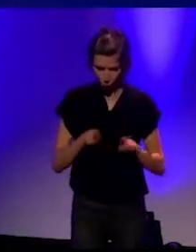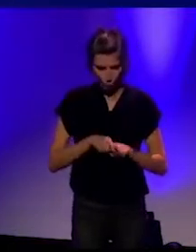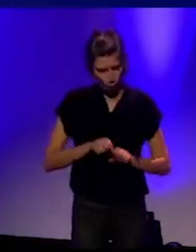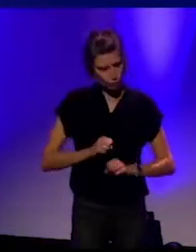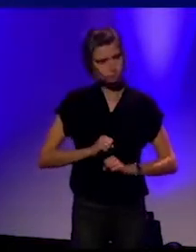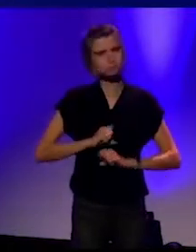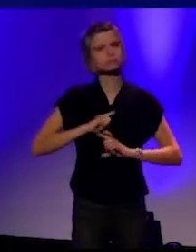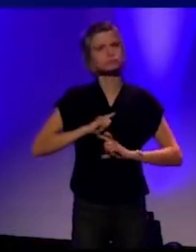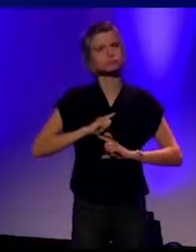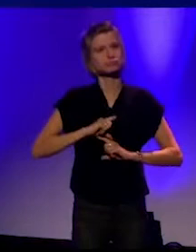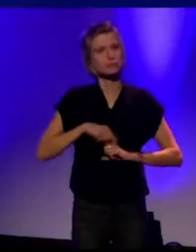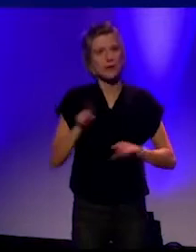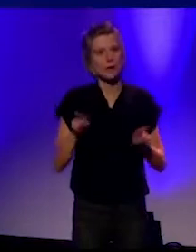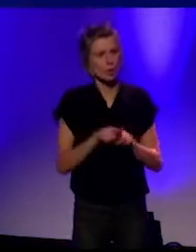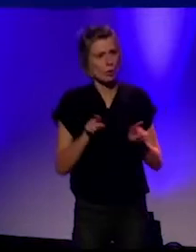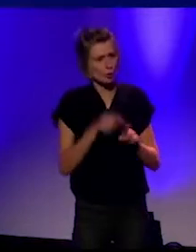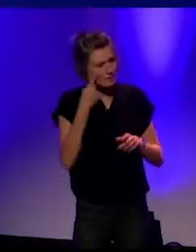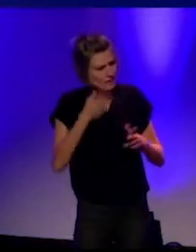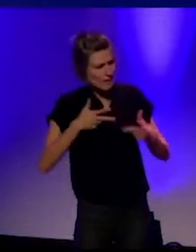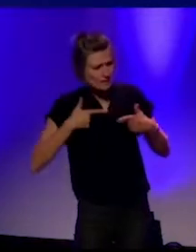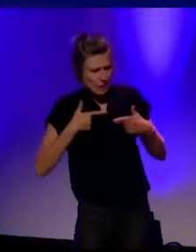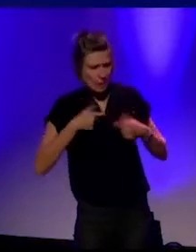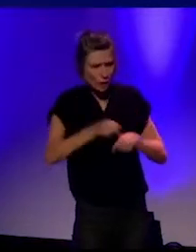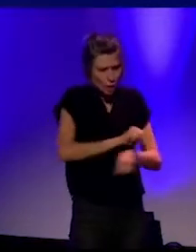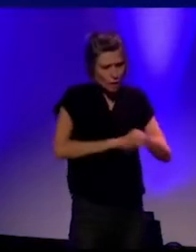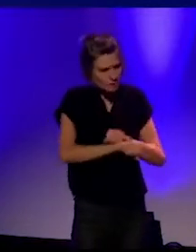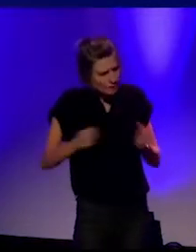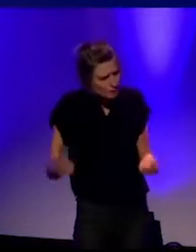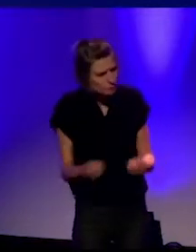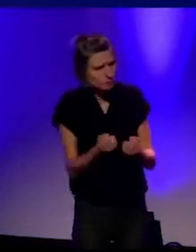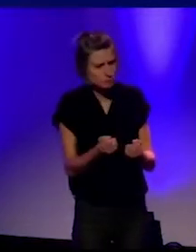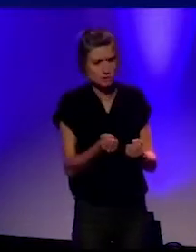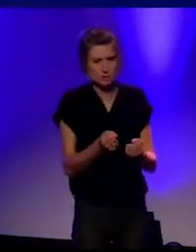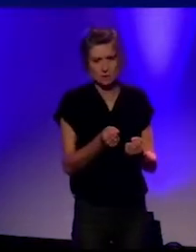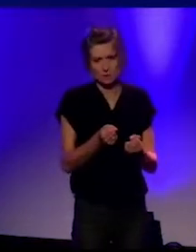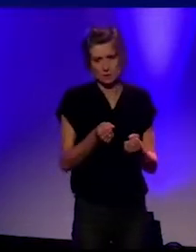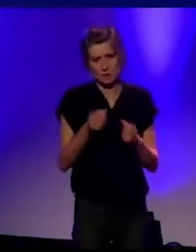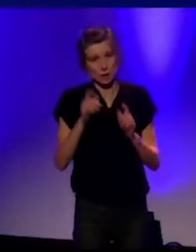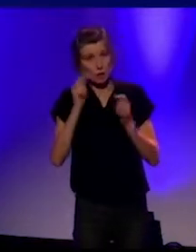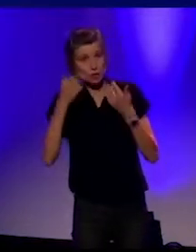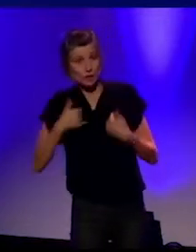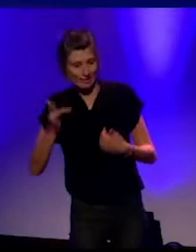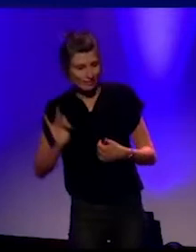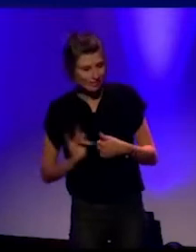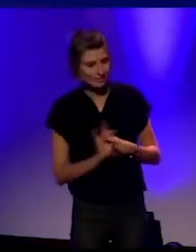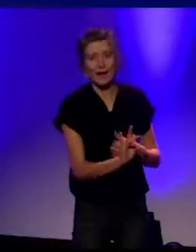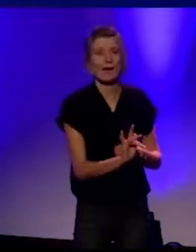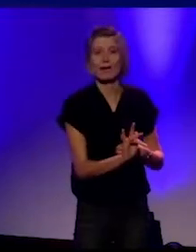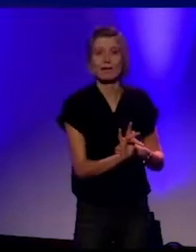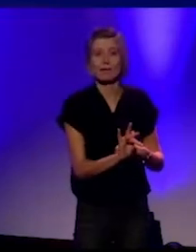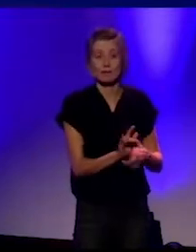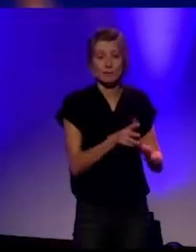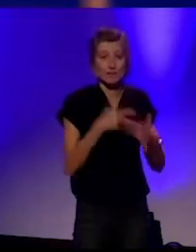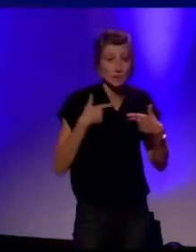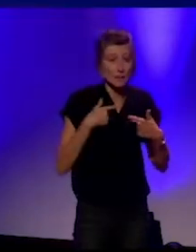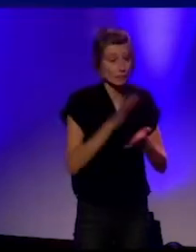Maar ook om de brug te maken met maatschappelijk engagement en meer studenten in te schakelen in noden, zo vormen van sociale innovatie, projecten in